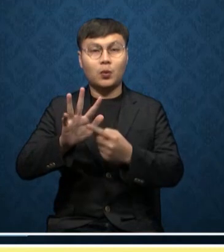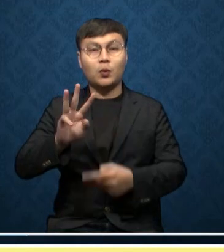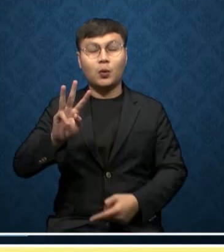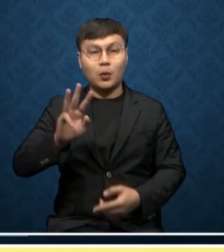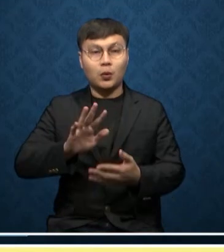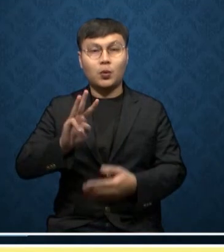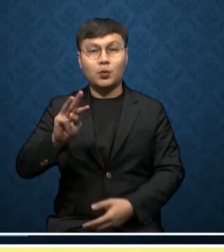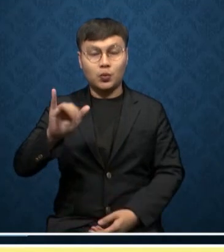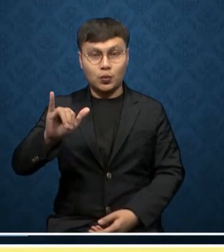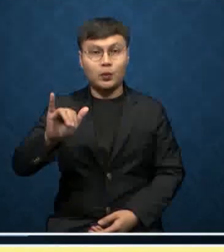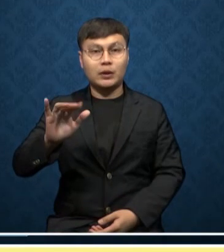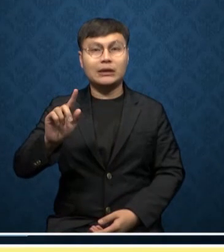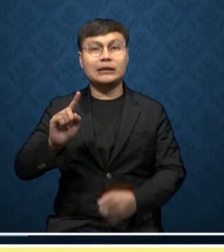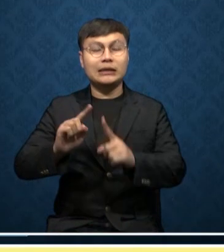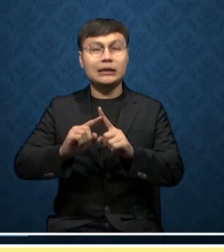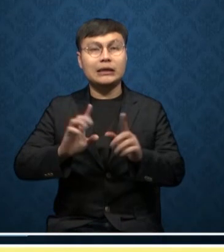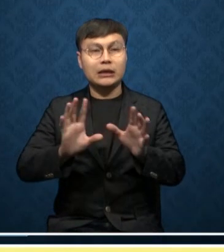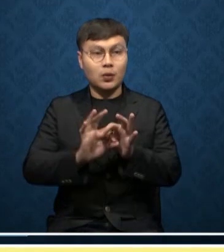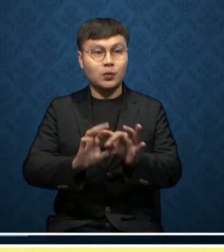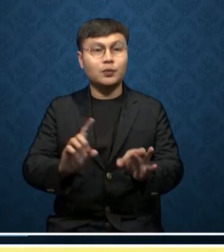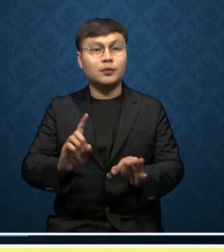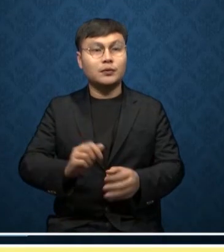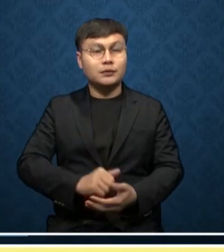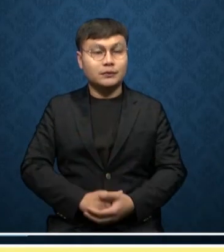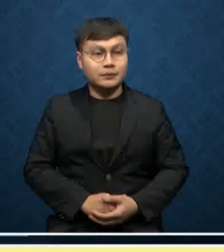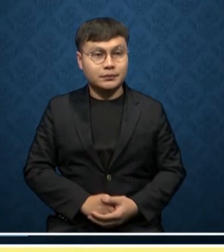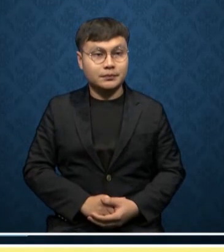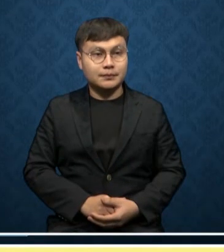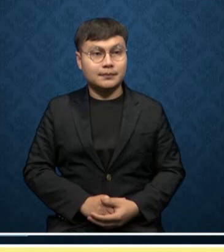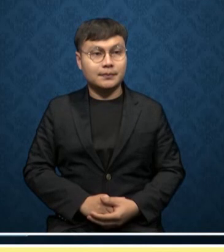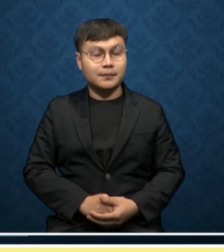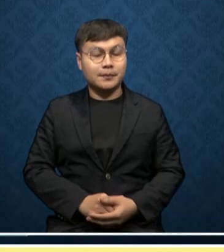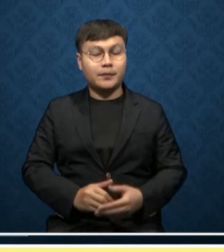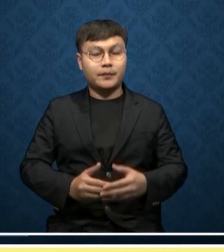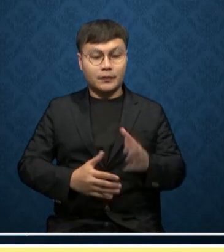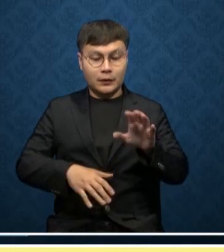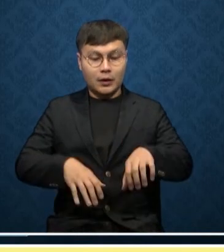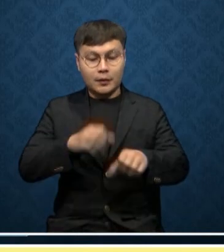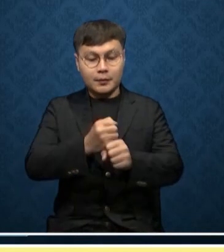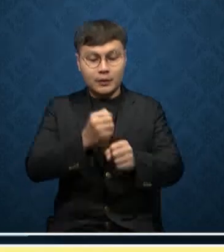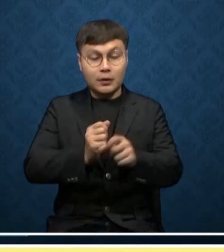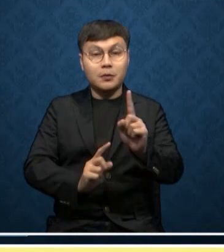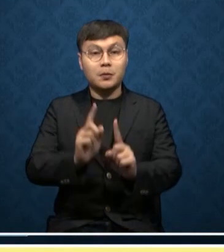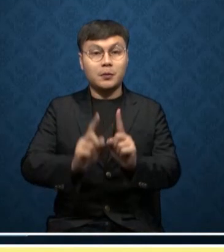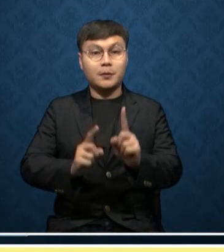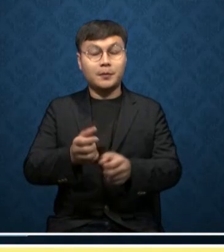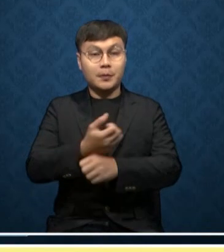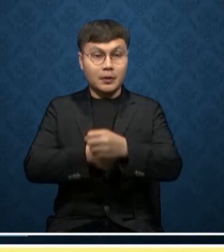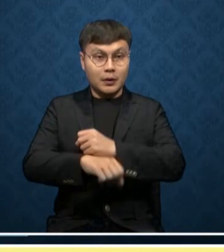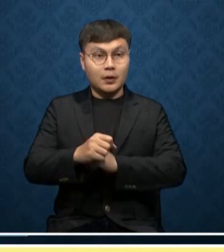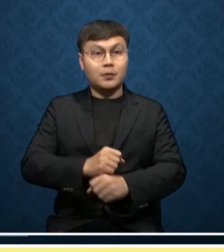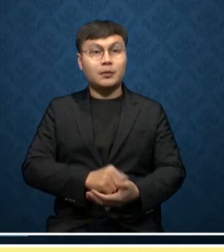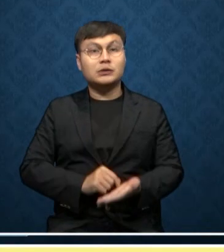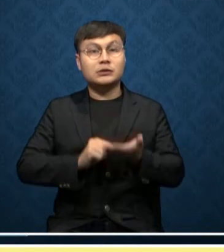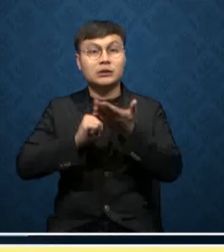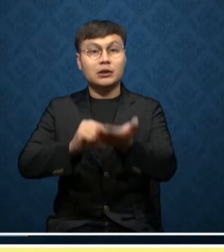นัยยะของผมอยู่อย่างนึงก็คือหน่วยงานที่มีหน้าที่ในการประเมินผลการปฏิบัติซึ่งเดี๋ยวผมจะไปเสนอในข้อสุดข้อ